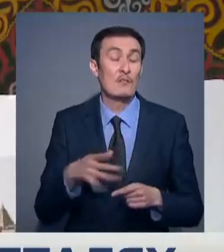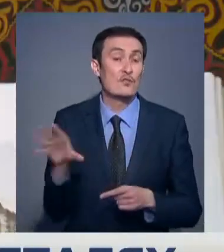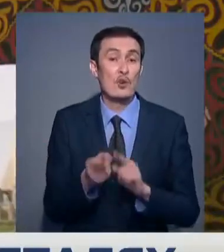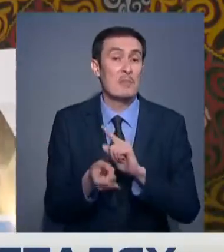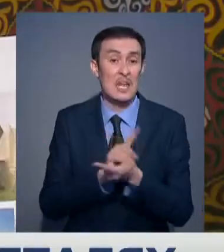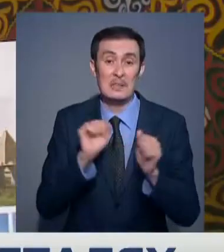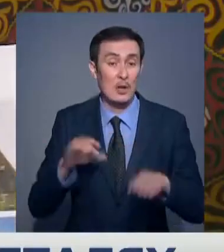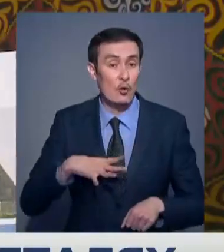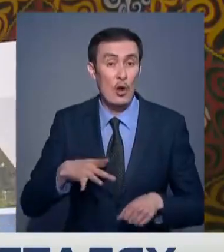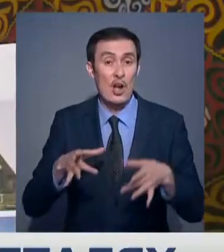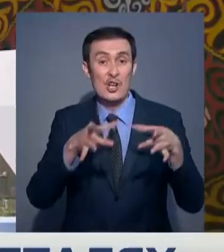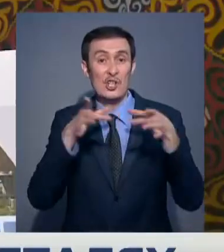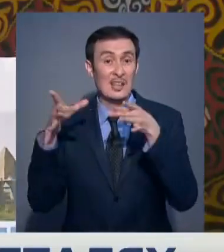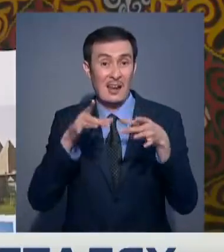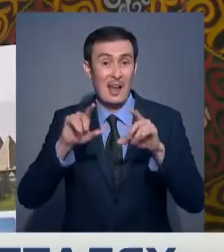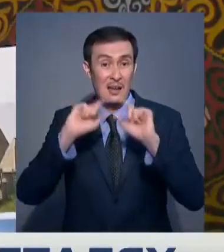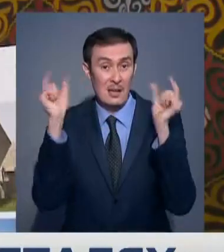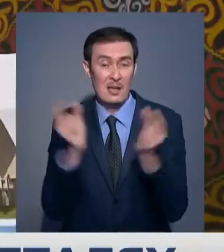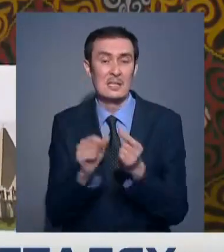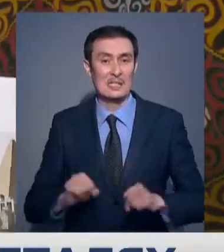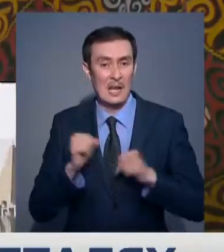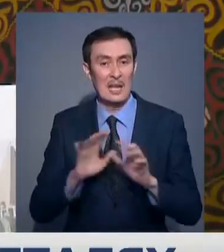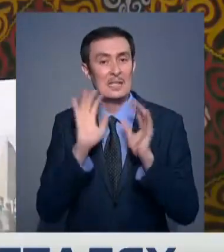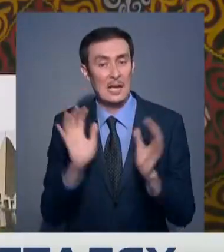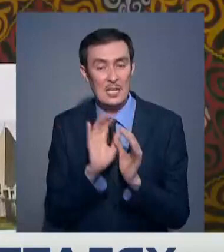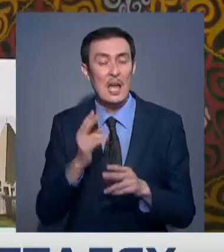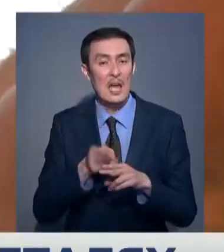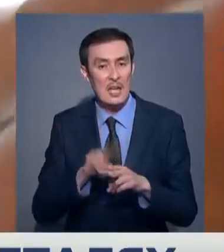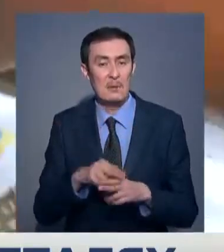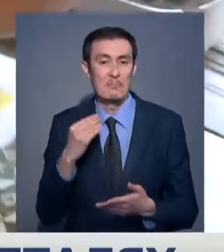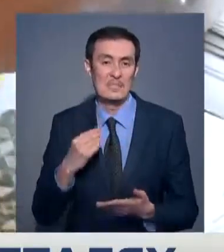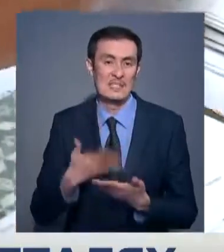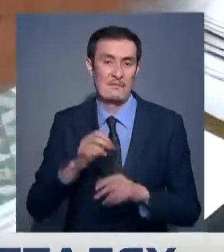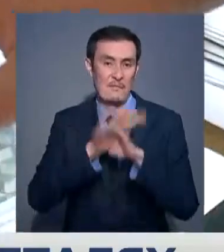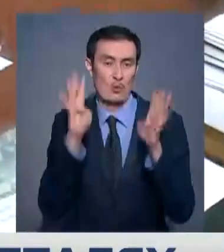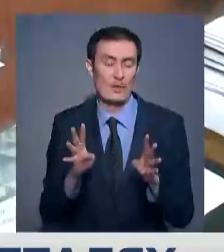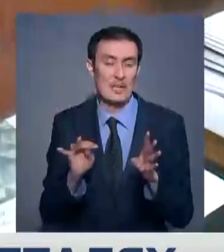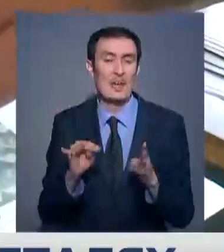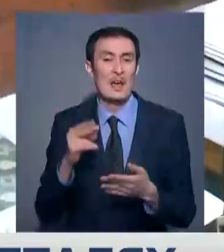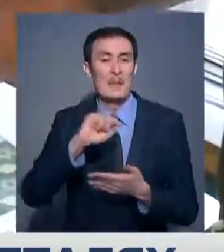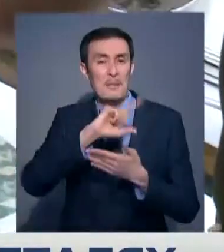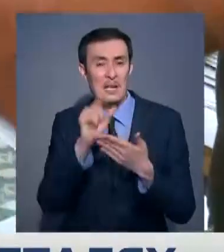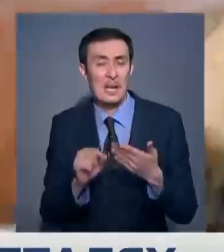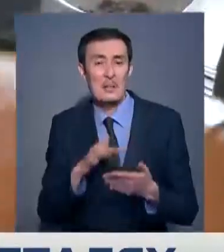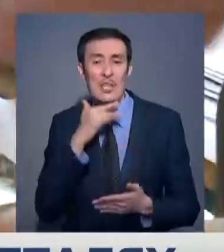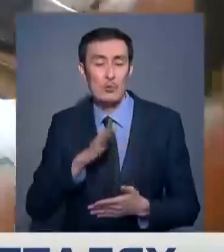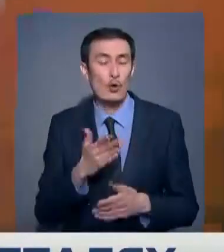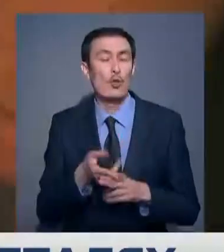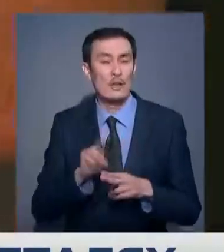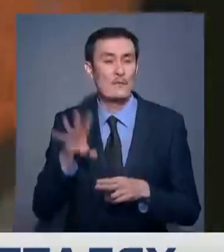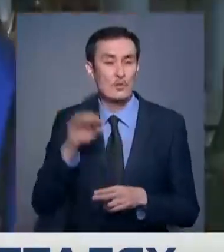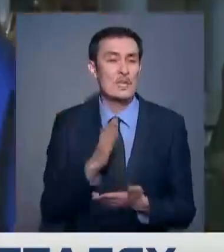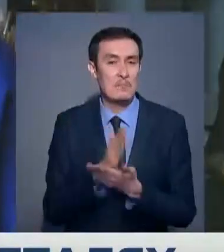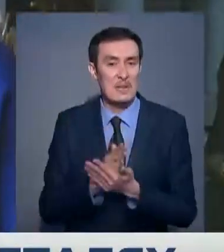но шанграк старались сохранить, да, потому что это святое. Хоть и пиктограмм не так много, все они несут